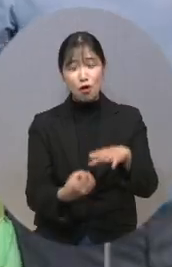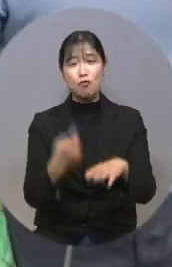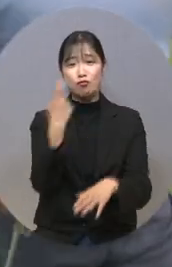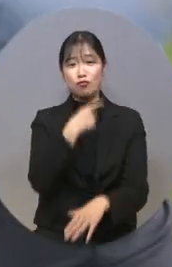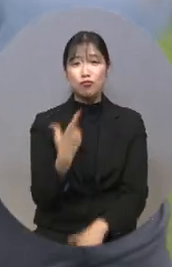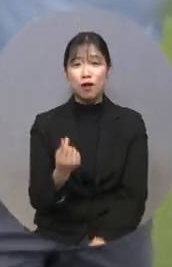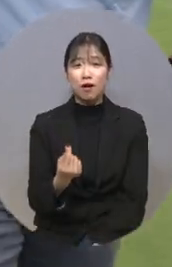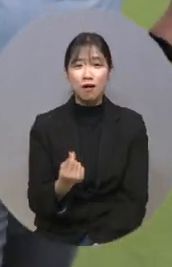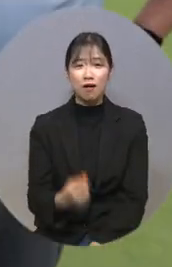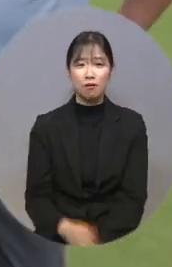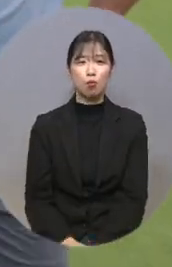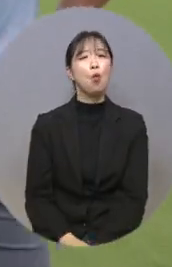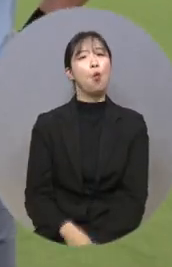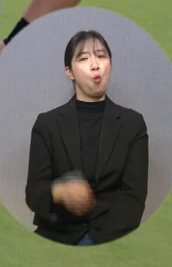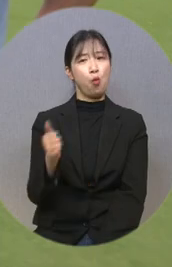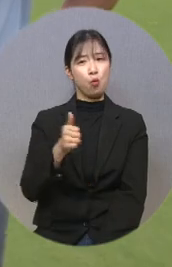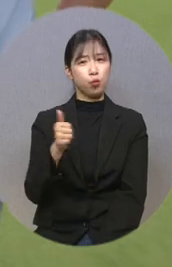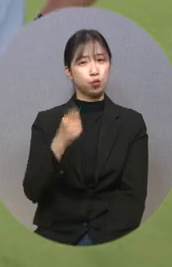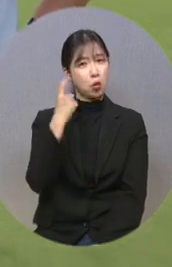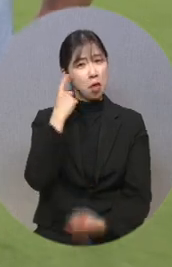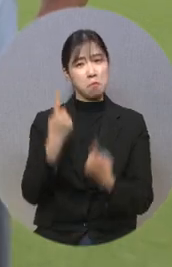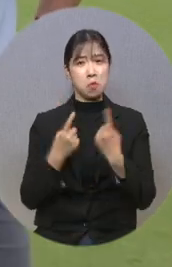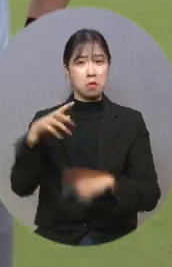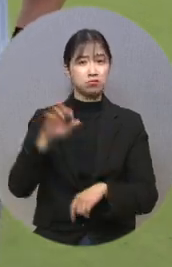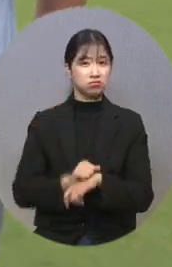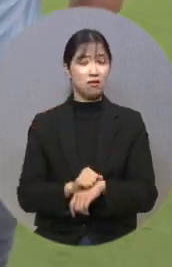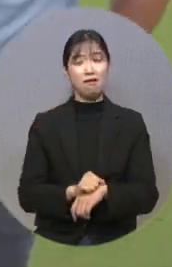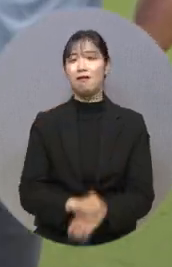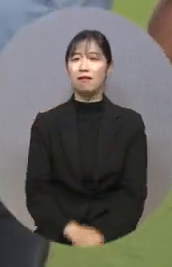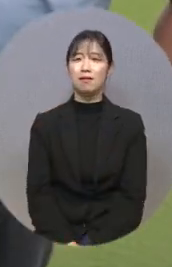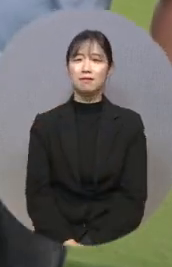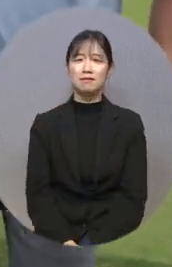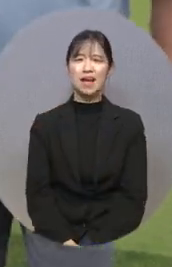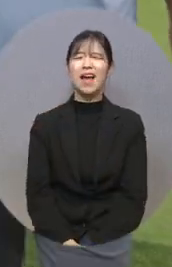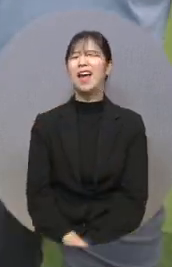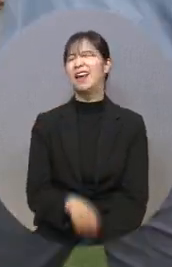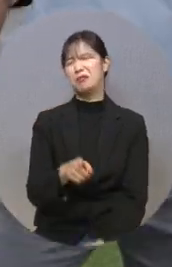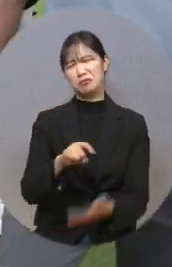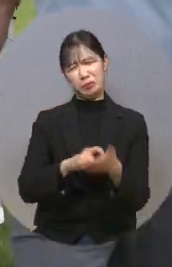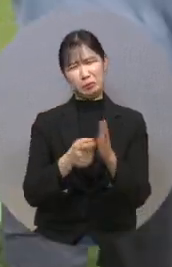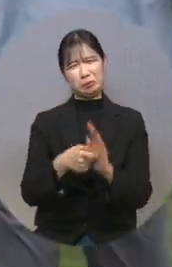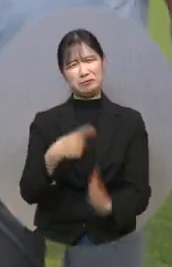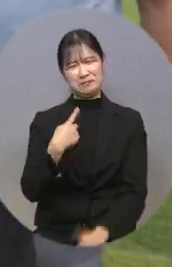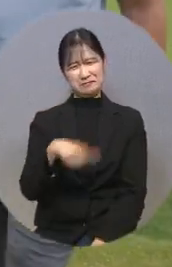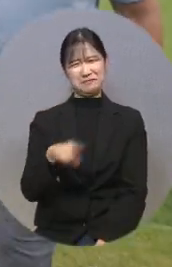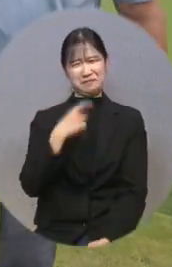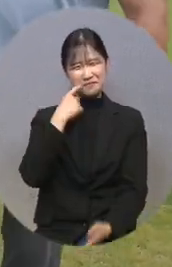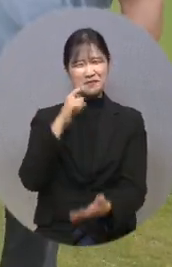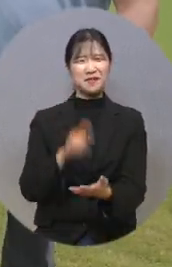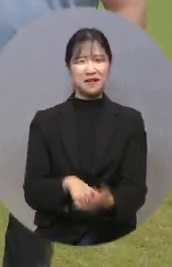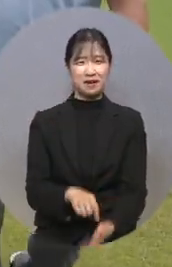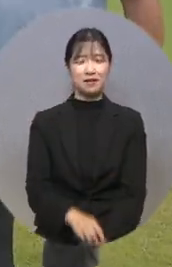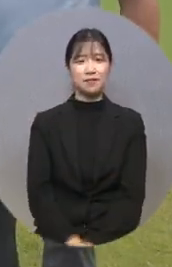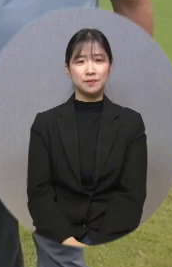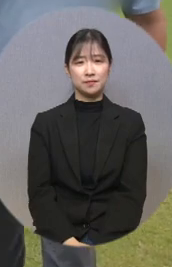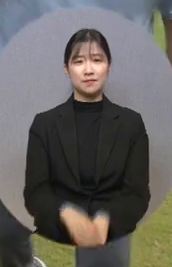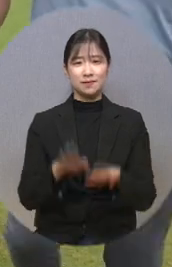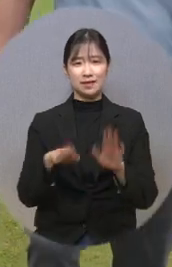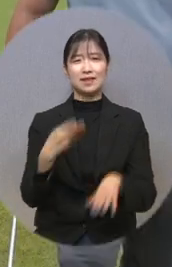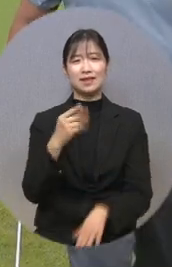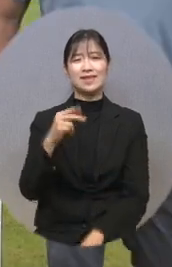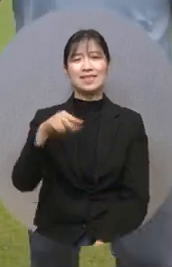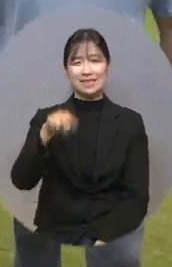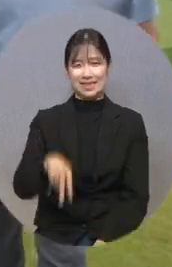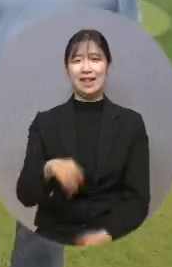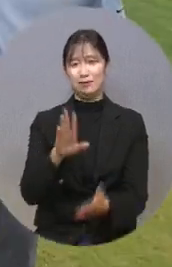드릴게요. 남자들 생각보다 잘 치는데? 아, 이 정도 가지는 걸 잘 친다. 오빠, 이제 티샷이 문제다,